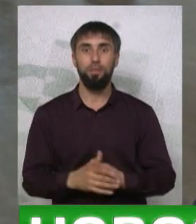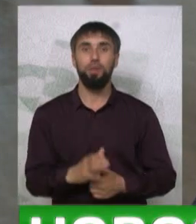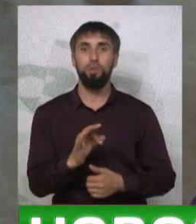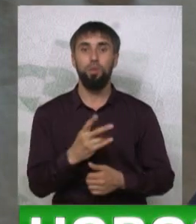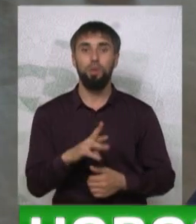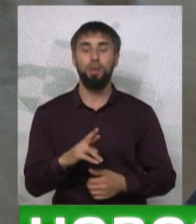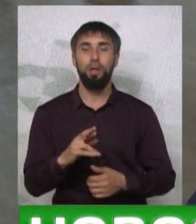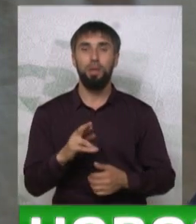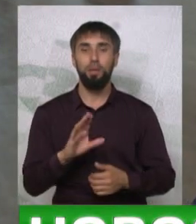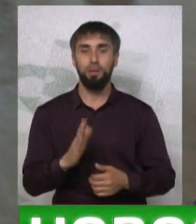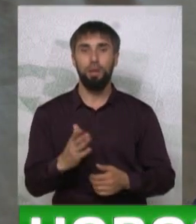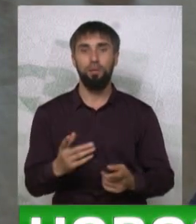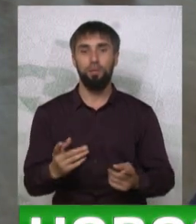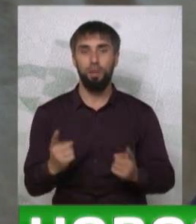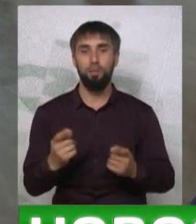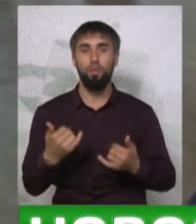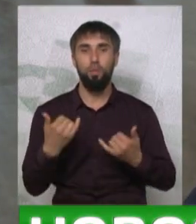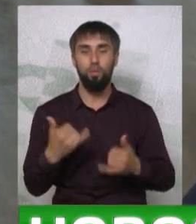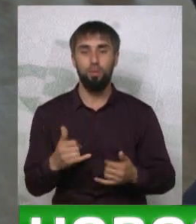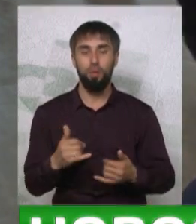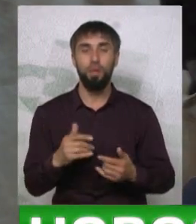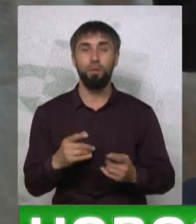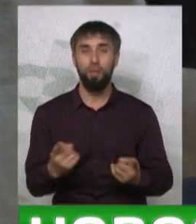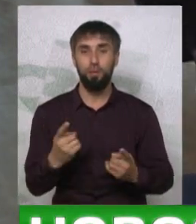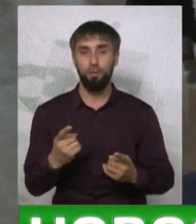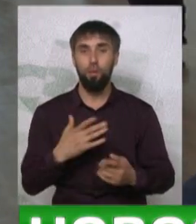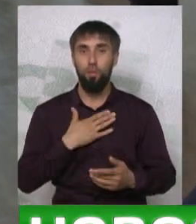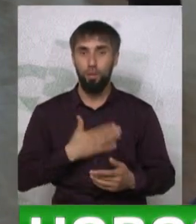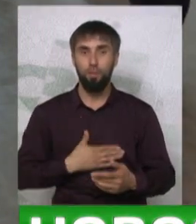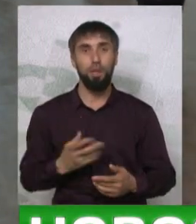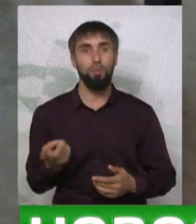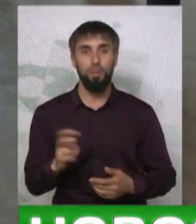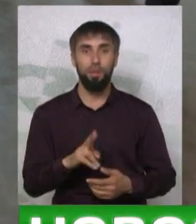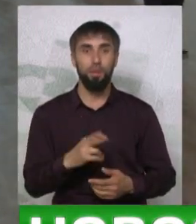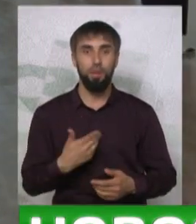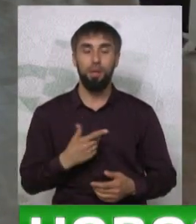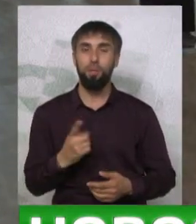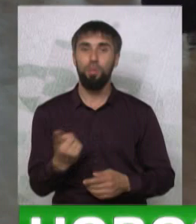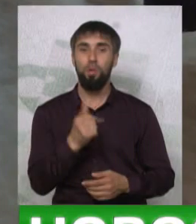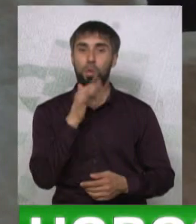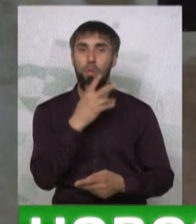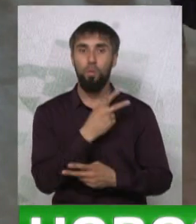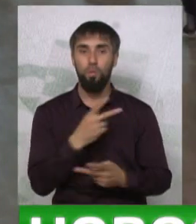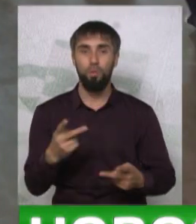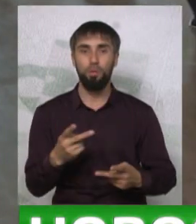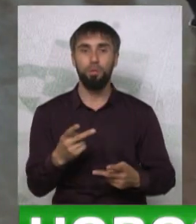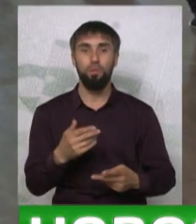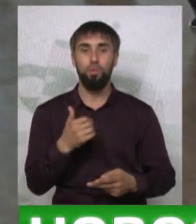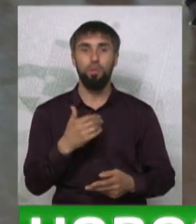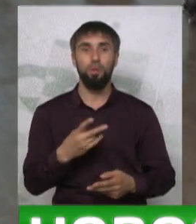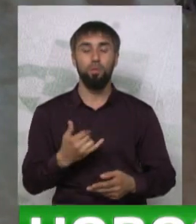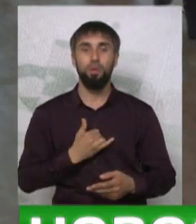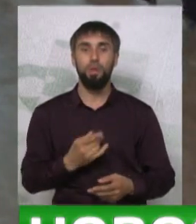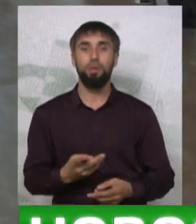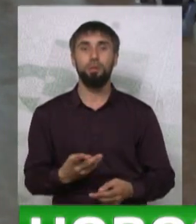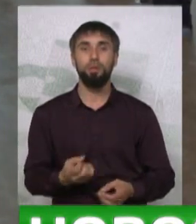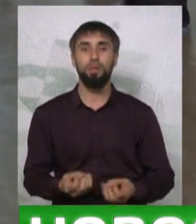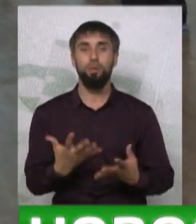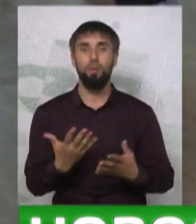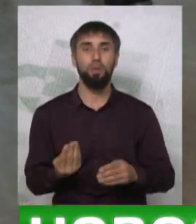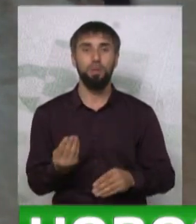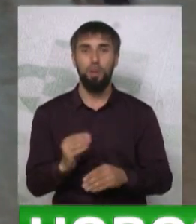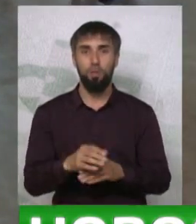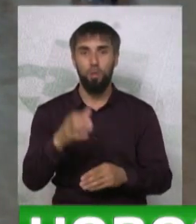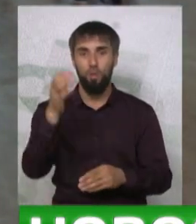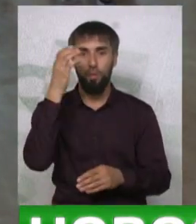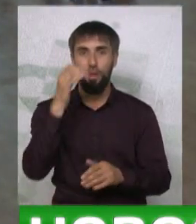Соня с великим удовольствием пришла к нам. И когда впервые увидела, что у нас настолько дополнительное